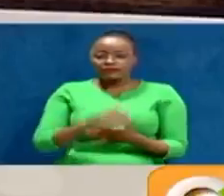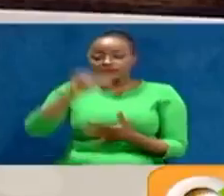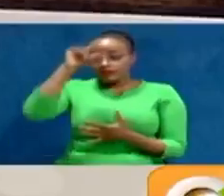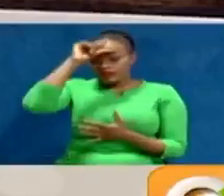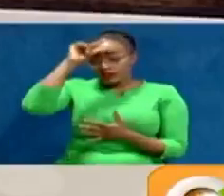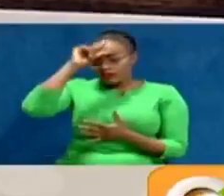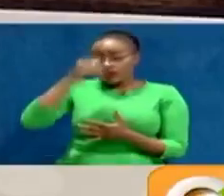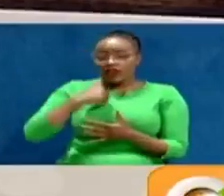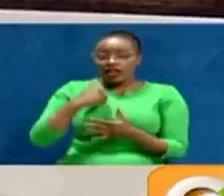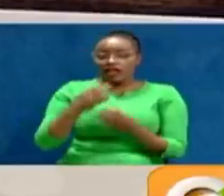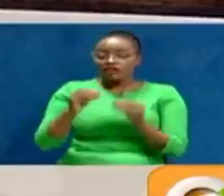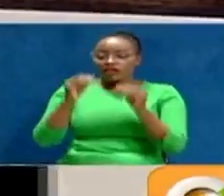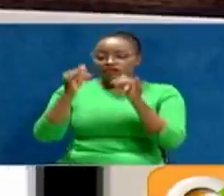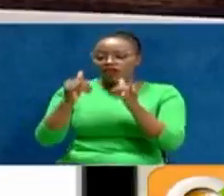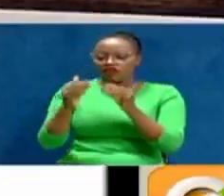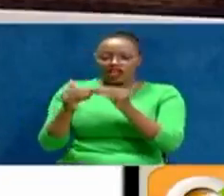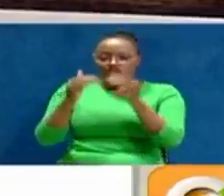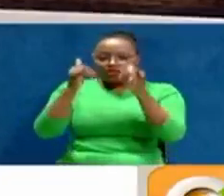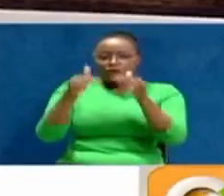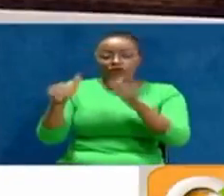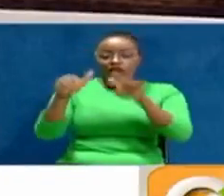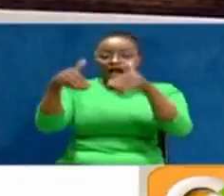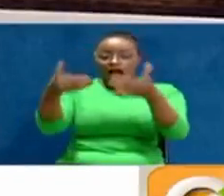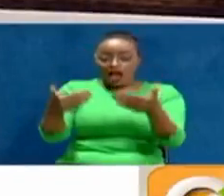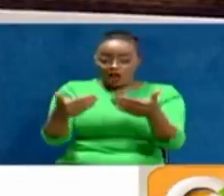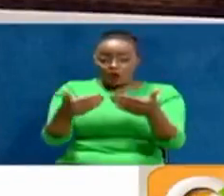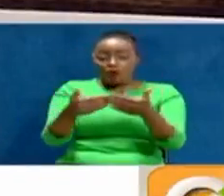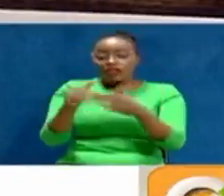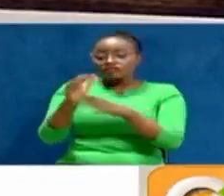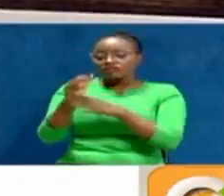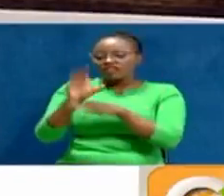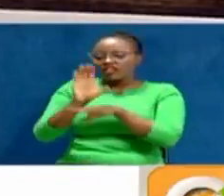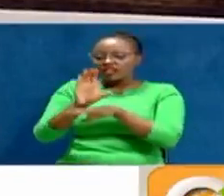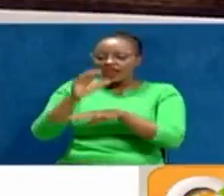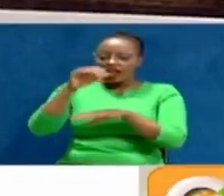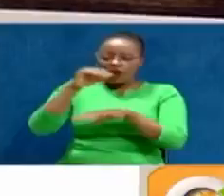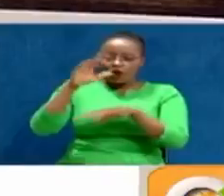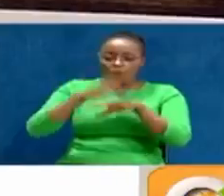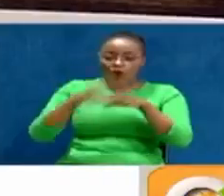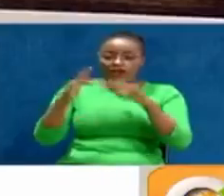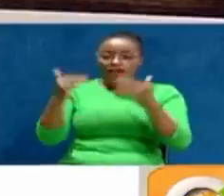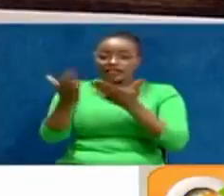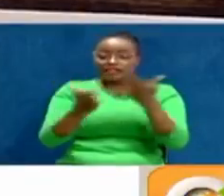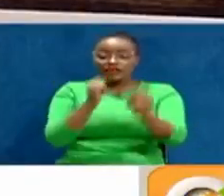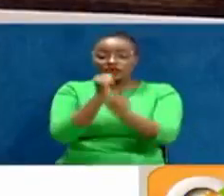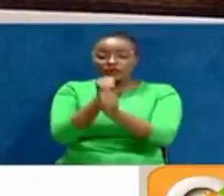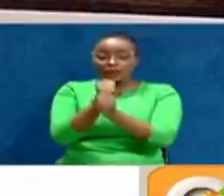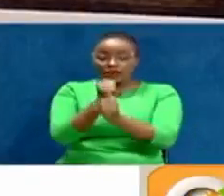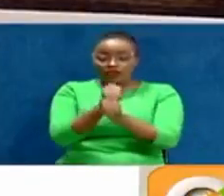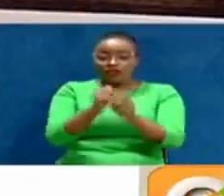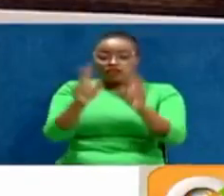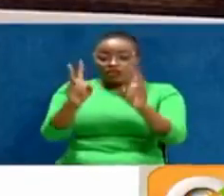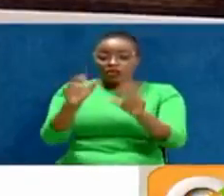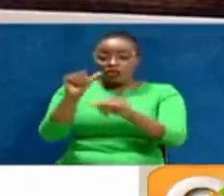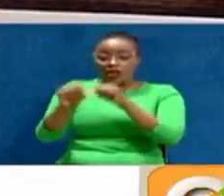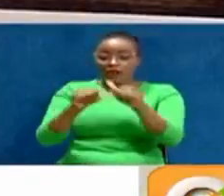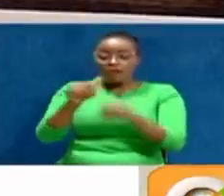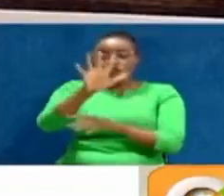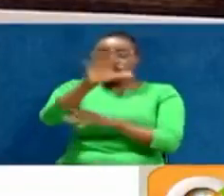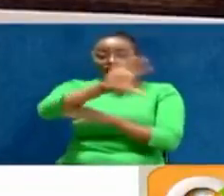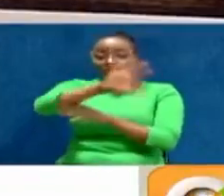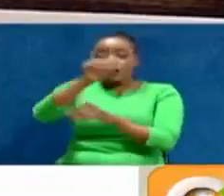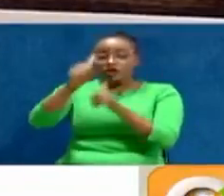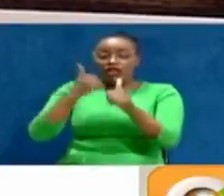Serikali imetoa muongozo mpya kuhusiana na namna ibada za mitandaoni zitakavyofanyika haswa kwa kaunti